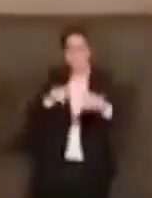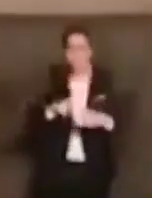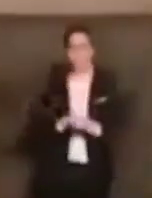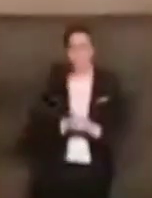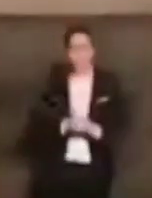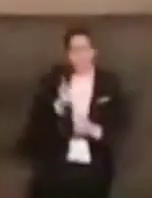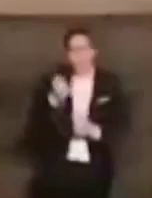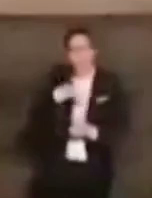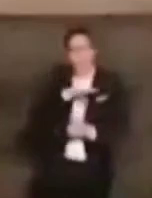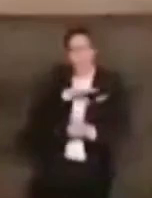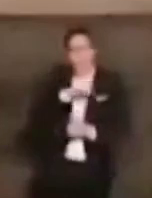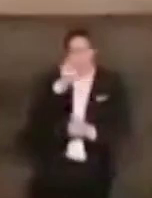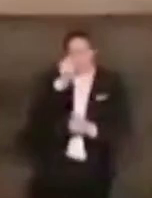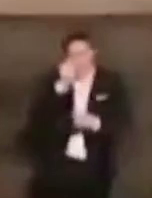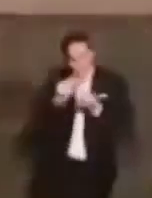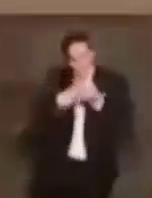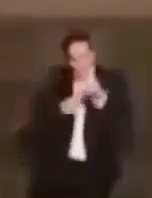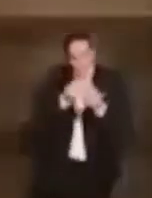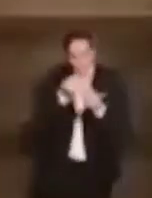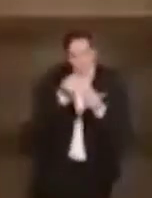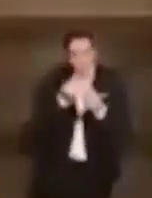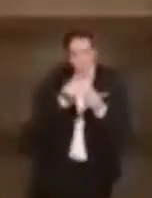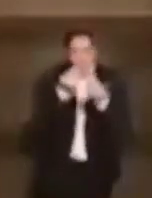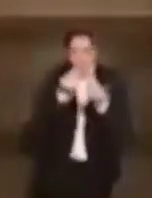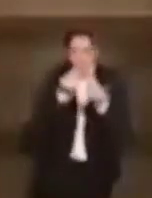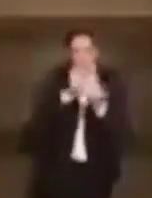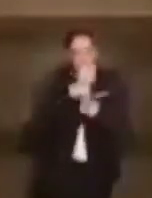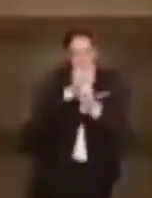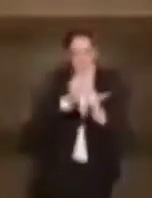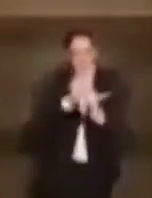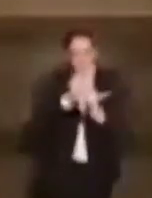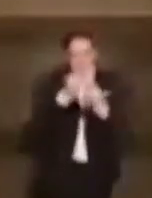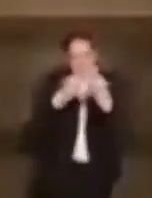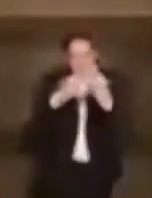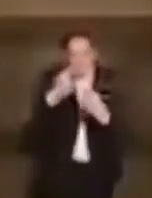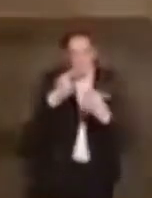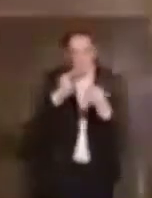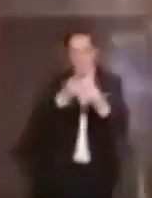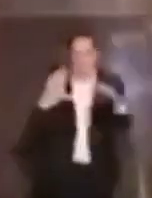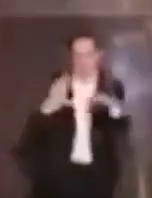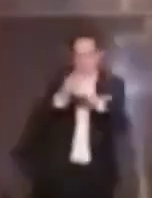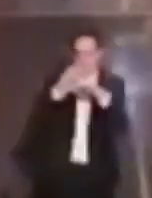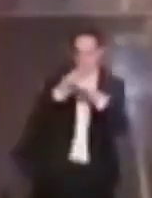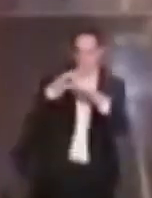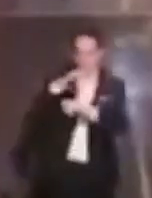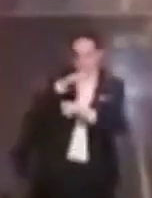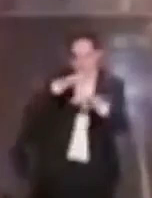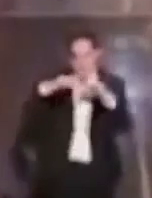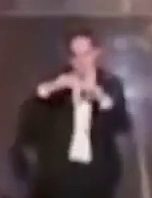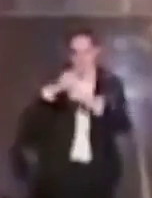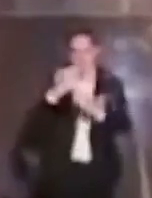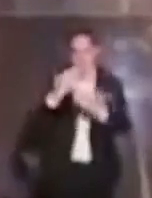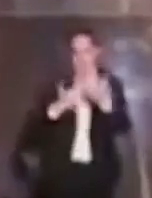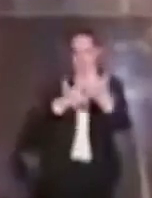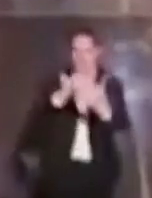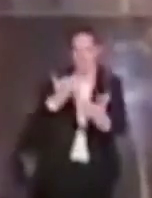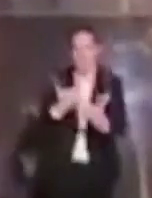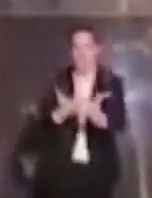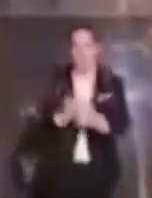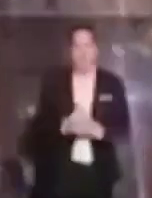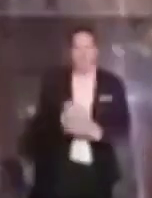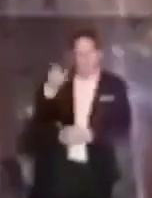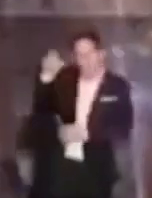کنید تا عمر را از این تنگنا خارج کنید، از این توهین آشکاری که